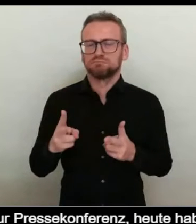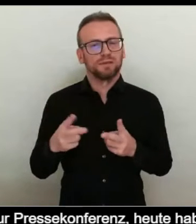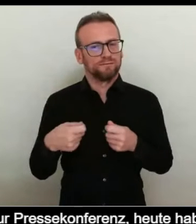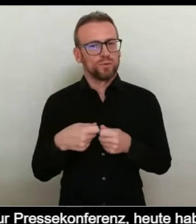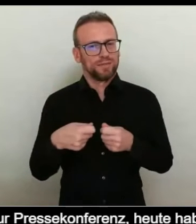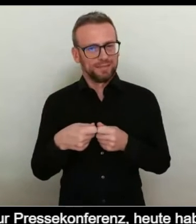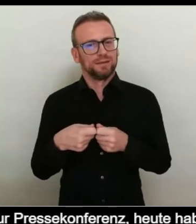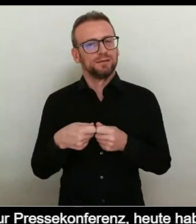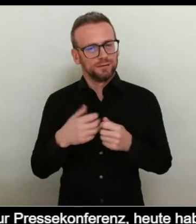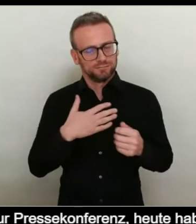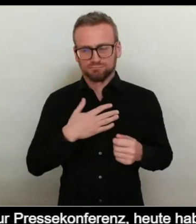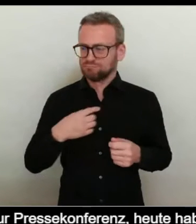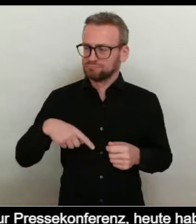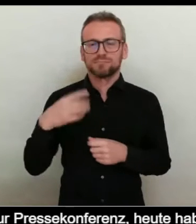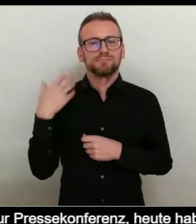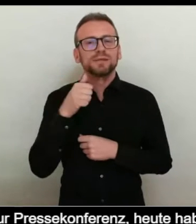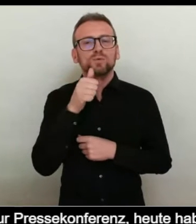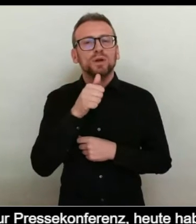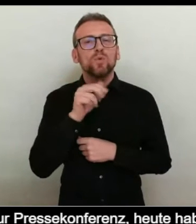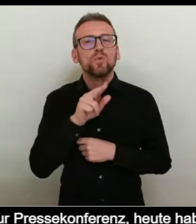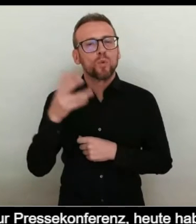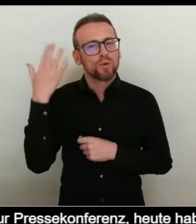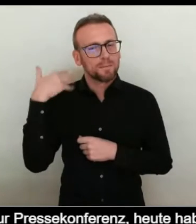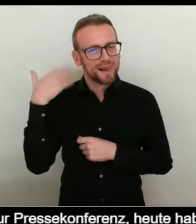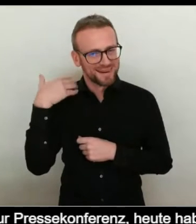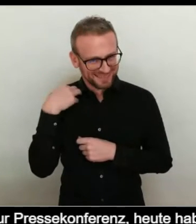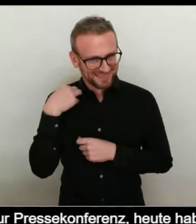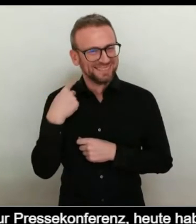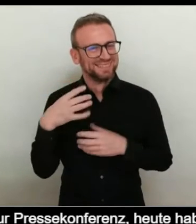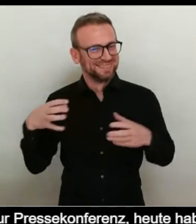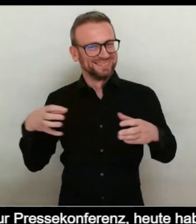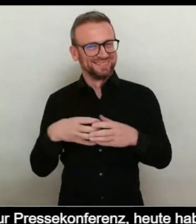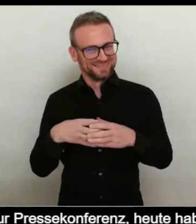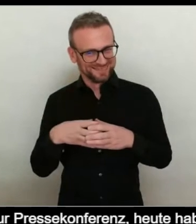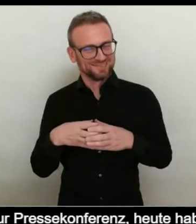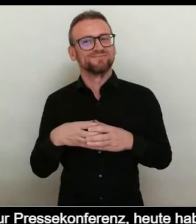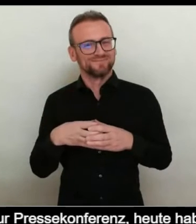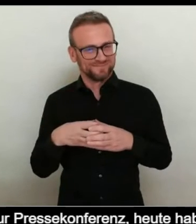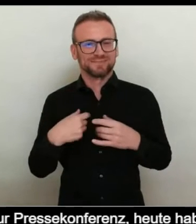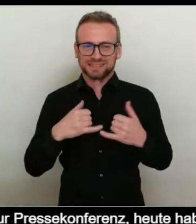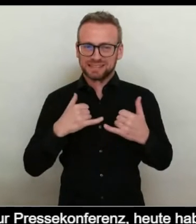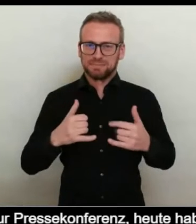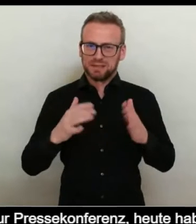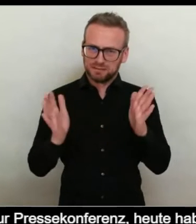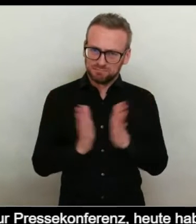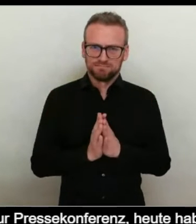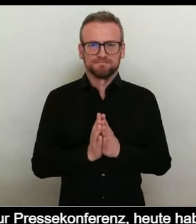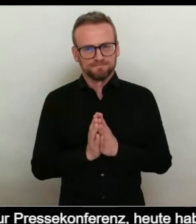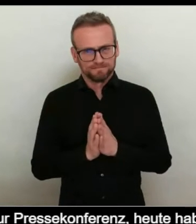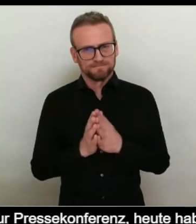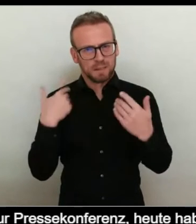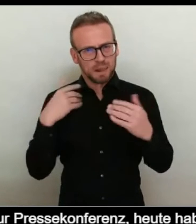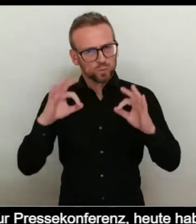miteinander gemacht. Heute freue ich mich sehr, dass du als Ministerpräsident des größten, bevölkerungsleichten Bundeslandes Bayerns bist.